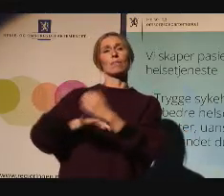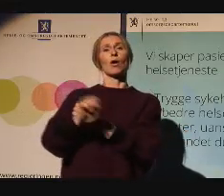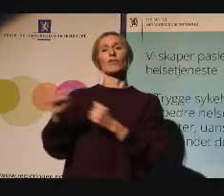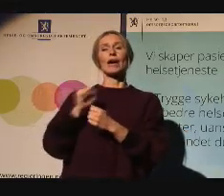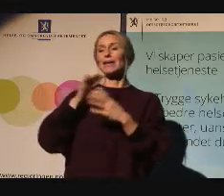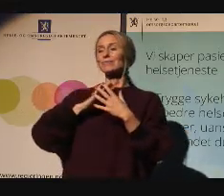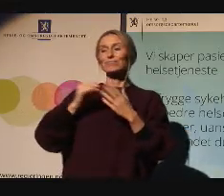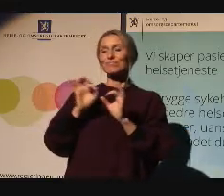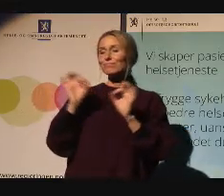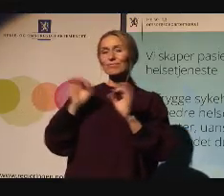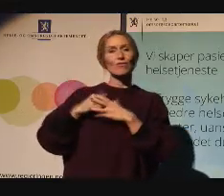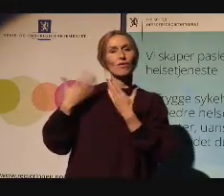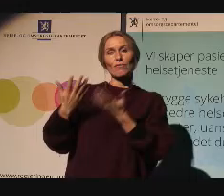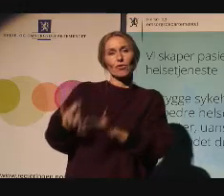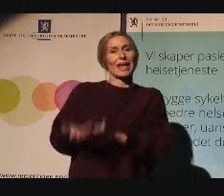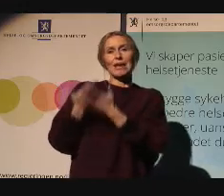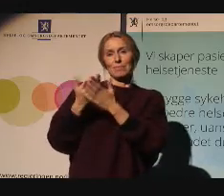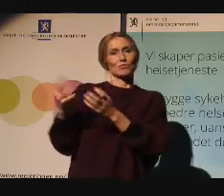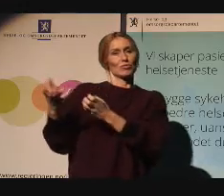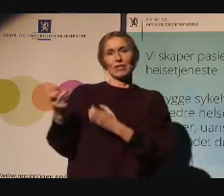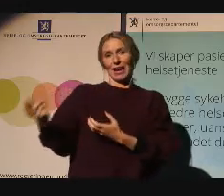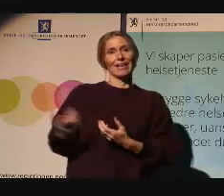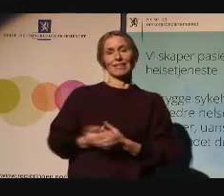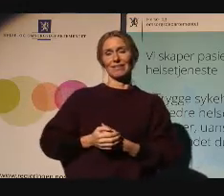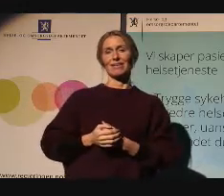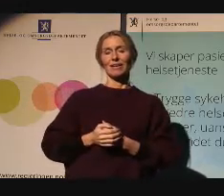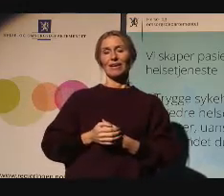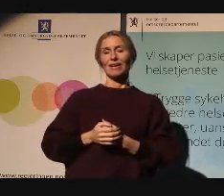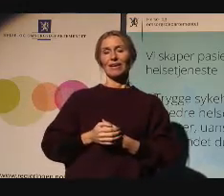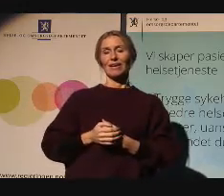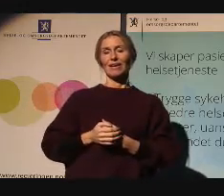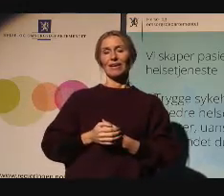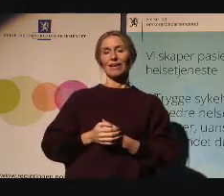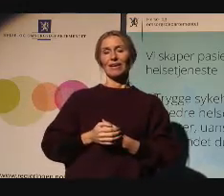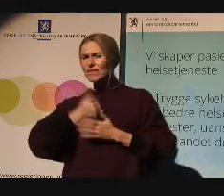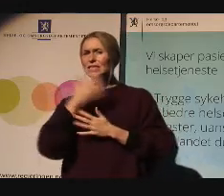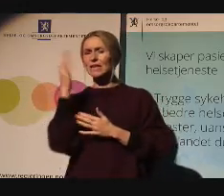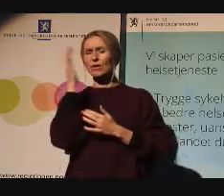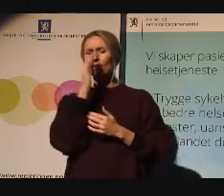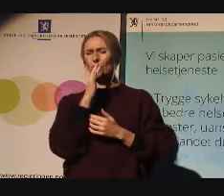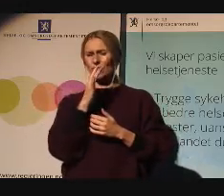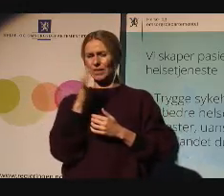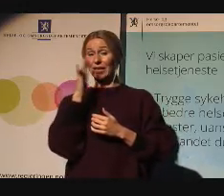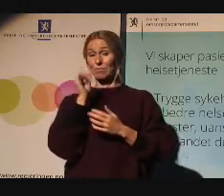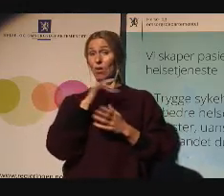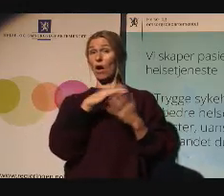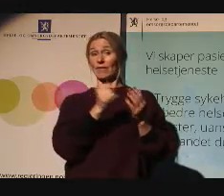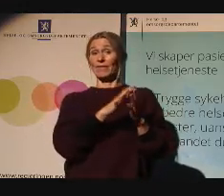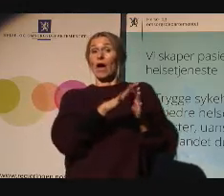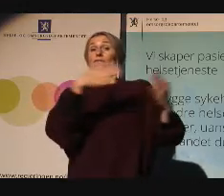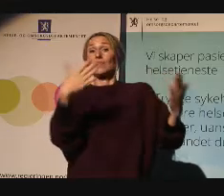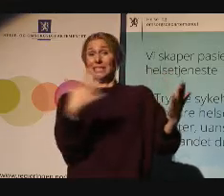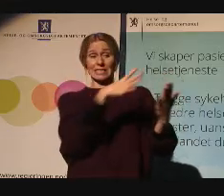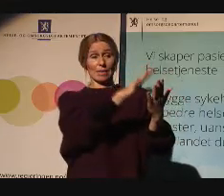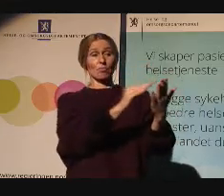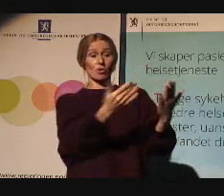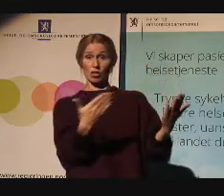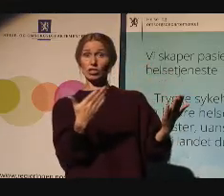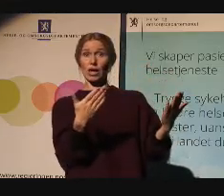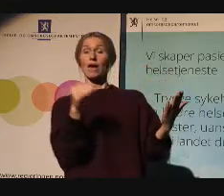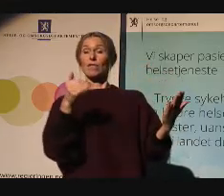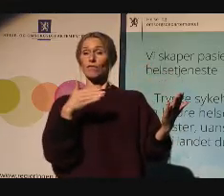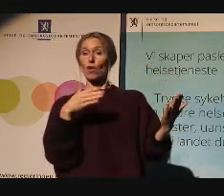den hjelpen hun skulle hatt. Og det tankevekkende at det måtte en avisreportasje til for at vi